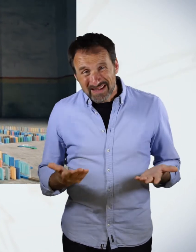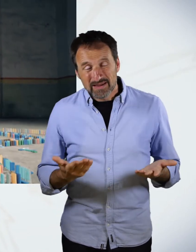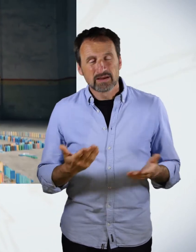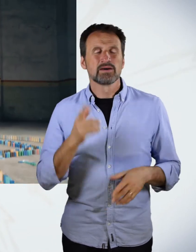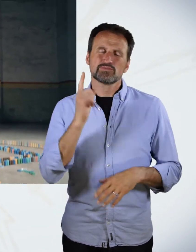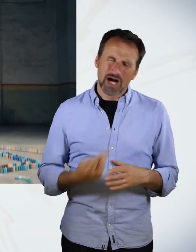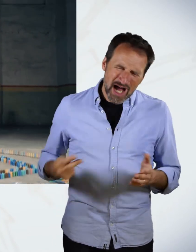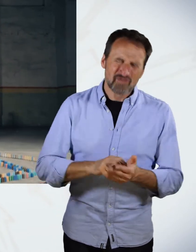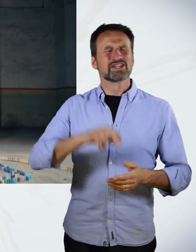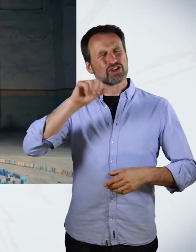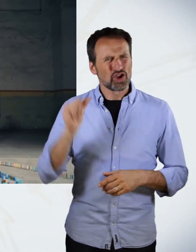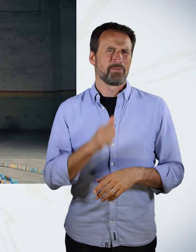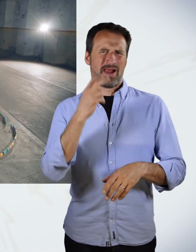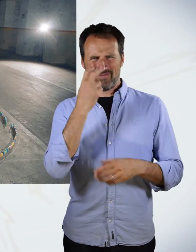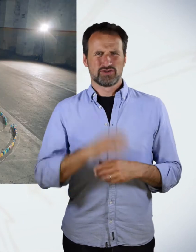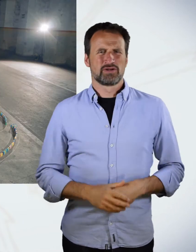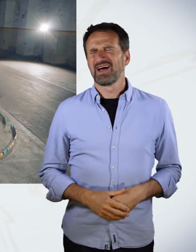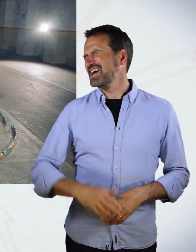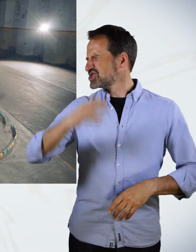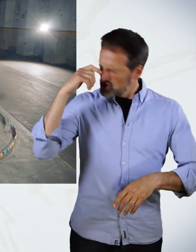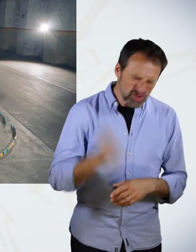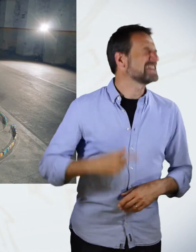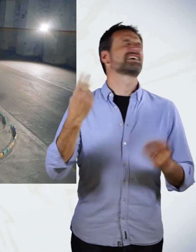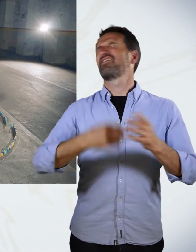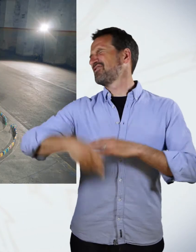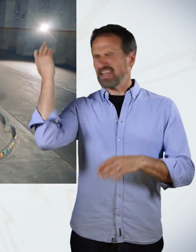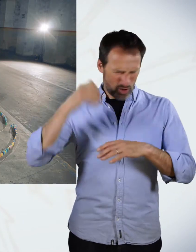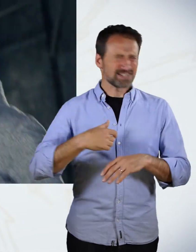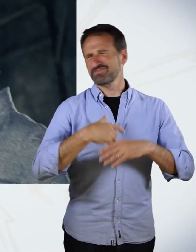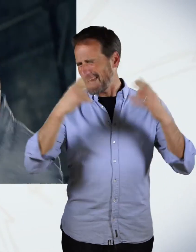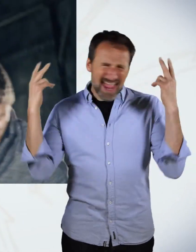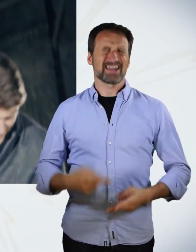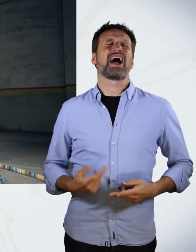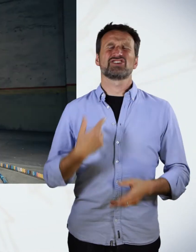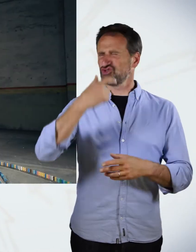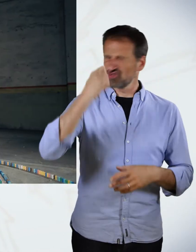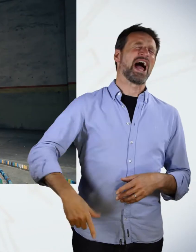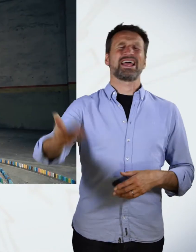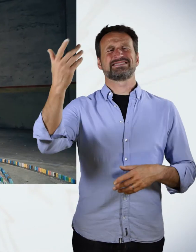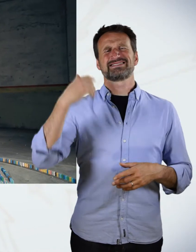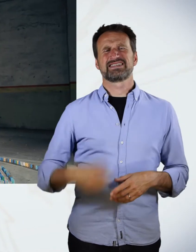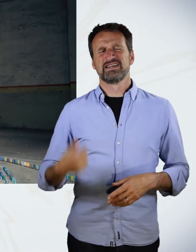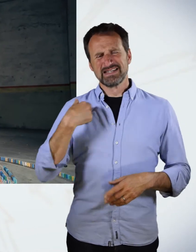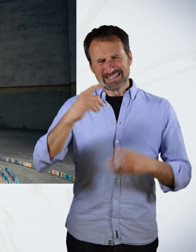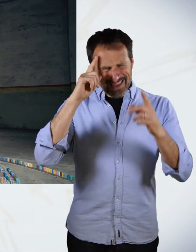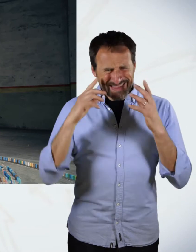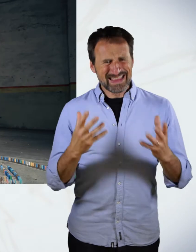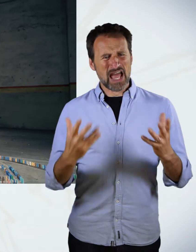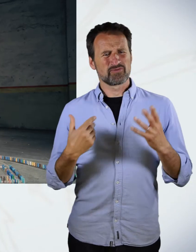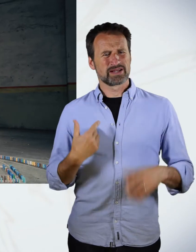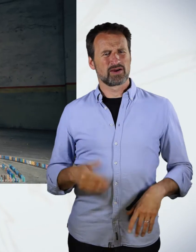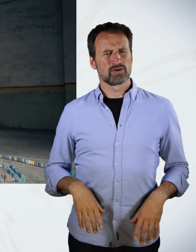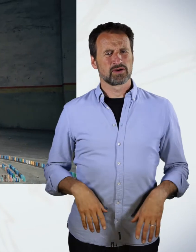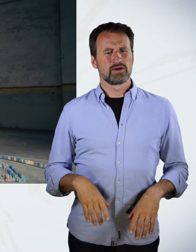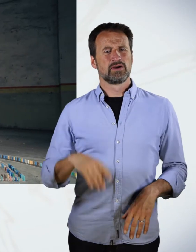Digga, ich hab keinen Bock mehr, Mann. Das ist mir scheißegal. Fick dich doch, Mann. Das ist so eine Scheiße ist das! Mann! Das hier nervt mich auch, cool. Du